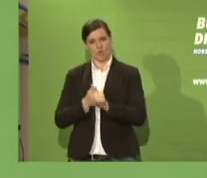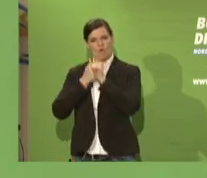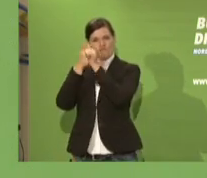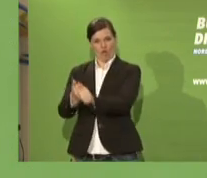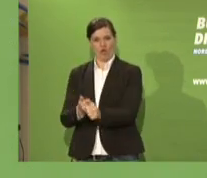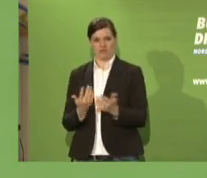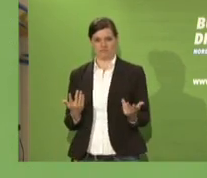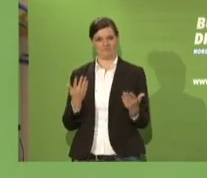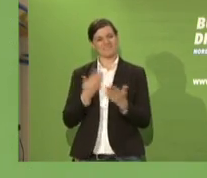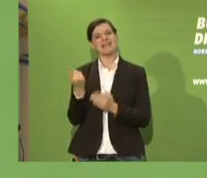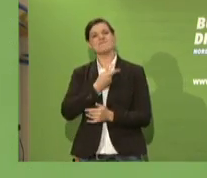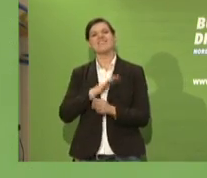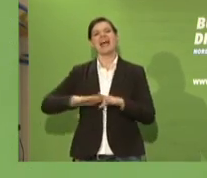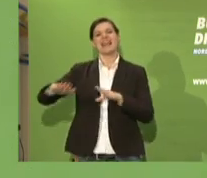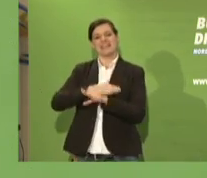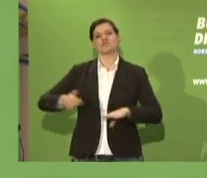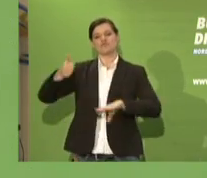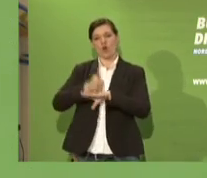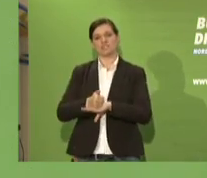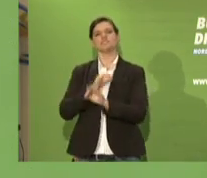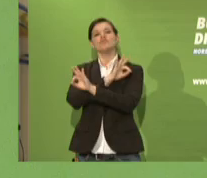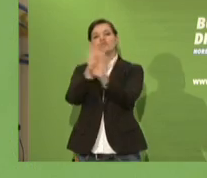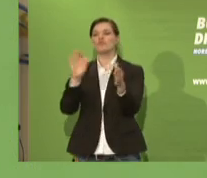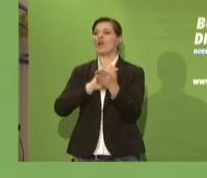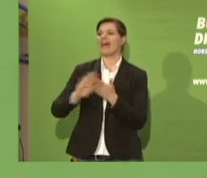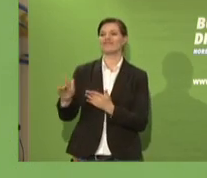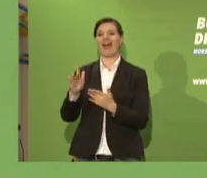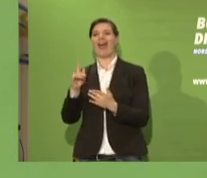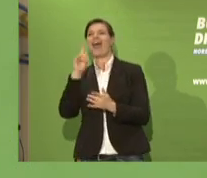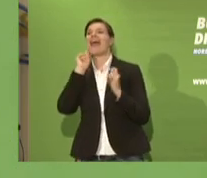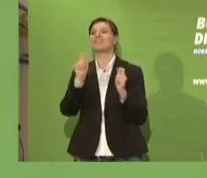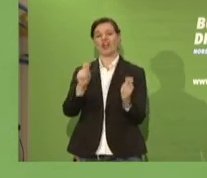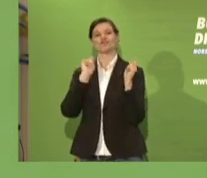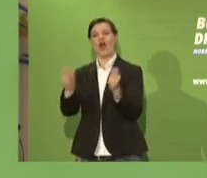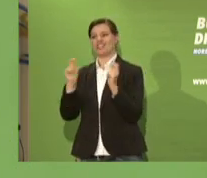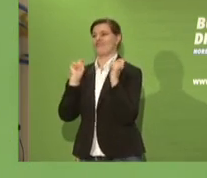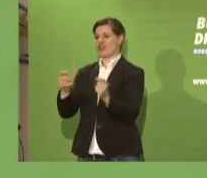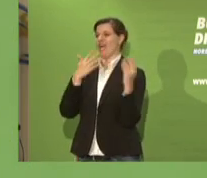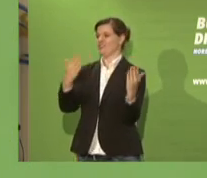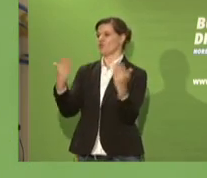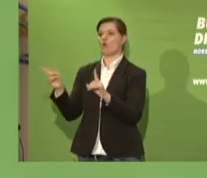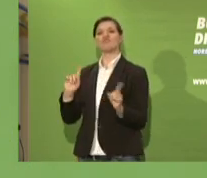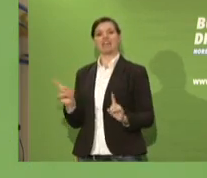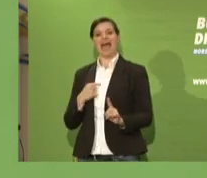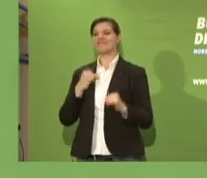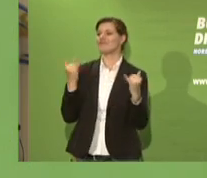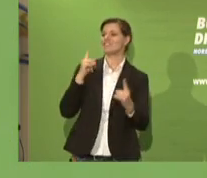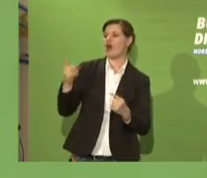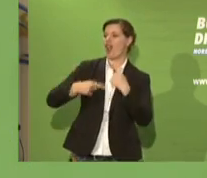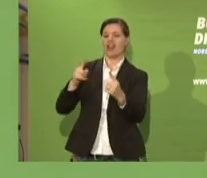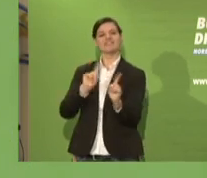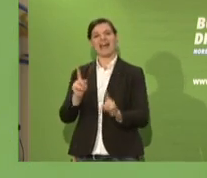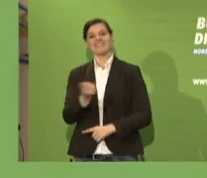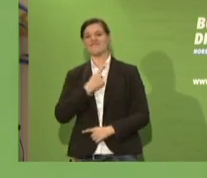wir als Landesvorsitzende euch allen keine guten Ratschläge erteilen. Das ist und bleibt unser Kompass als